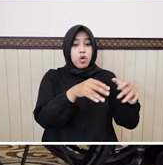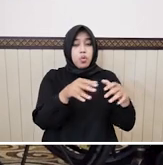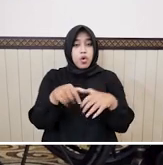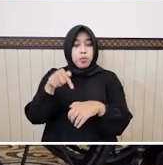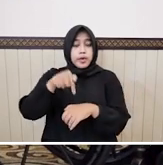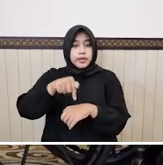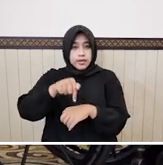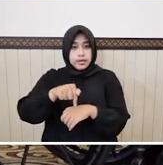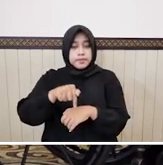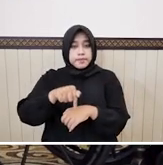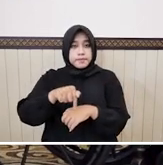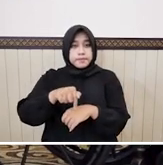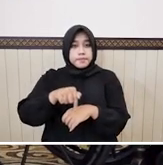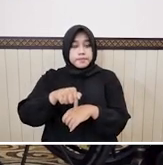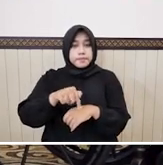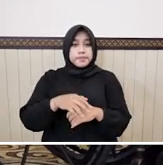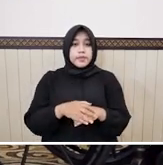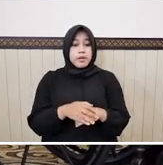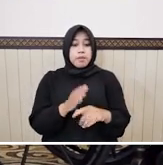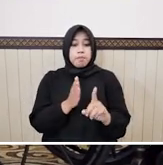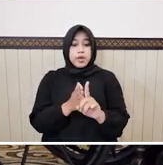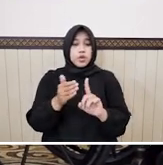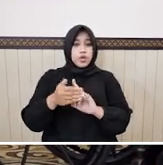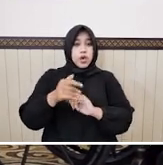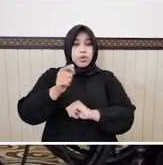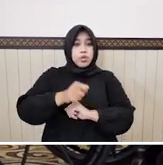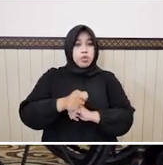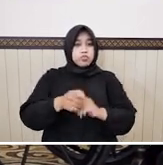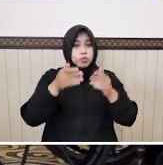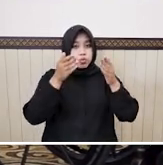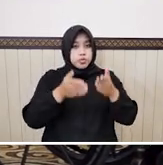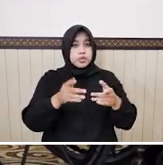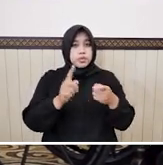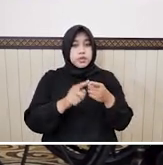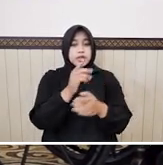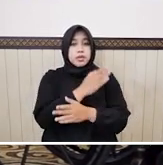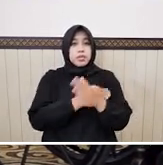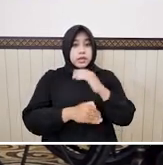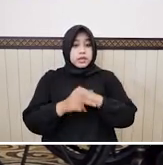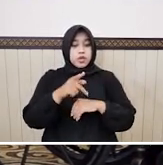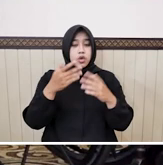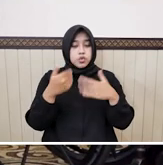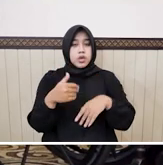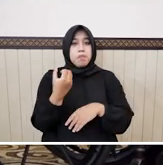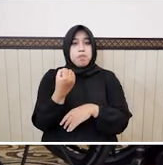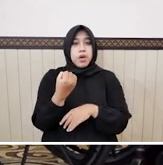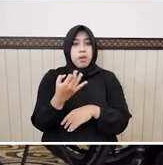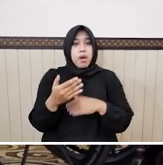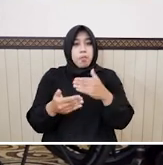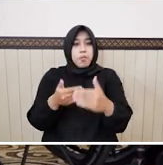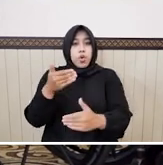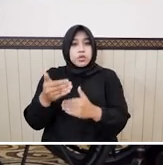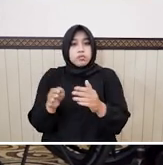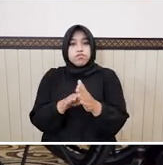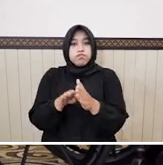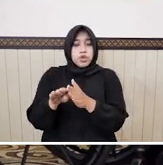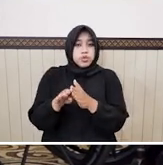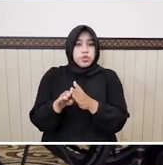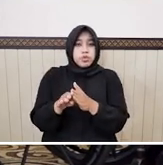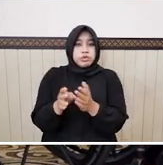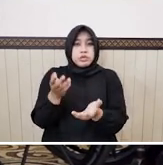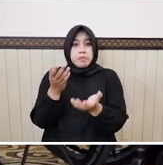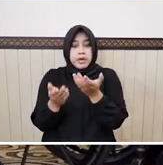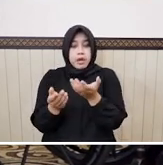di perlindungan hukum bagi penyandang disabilitas kita sudah beberapa langkah lebih maju daripada yang